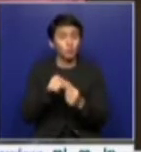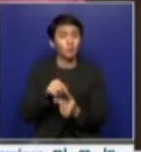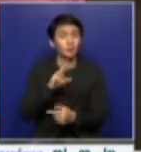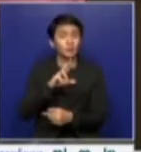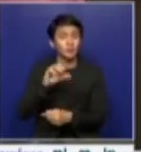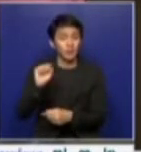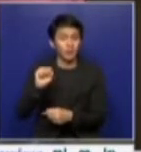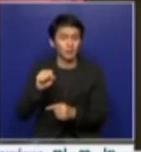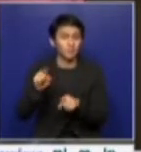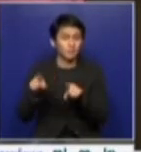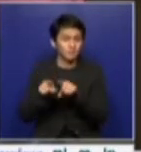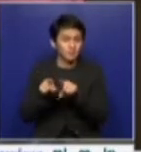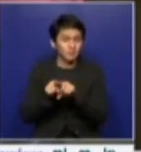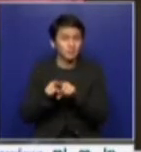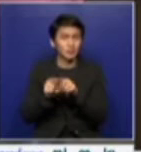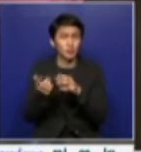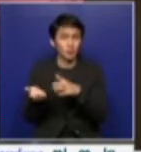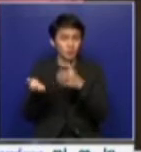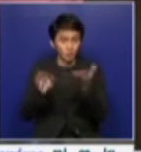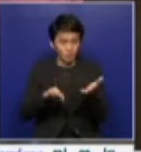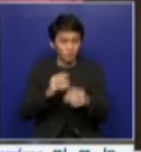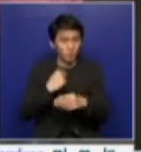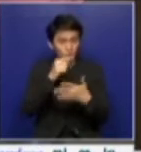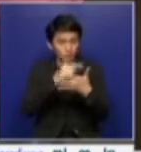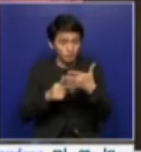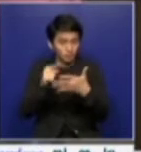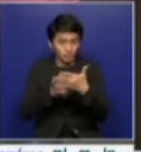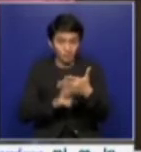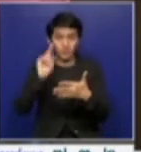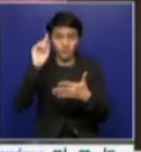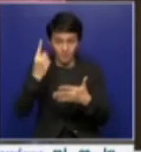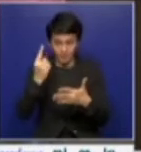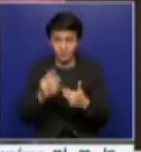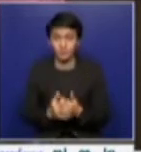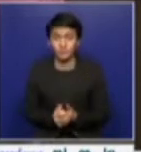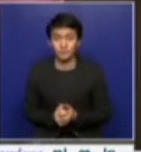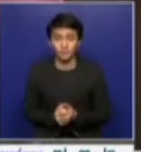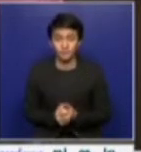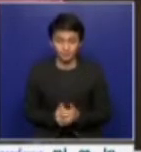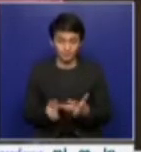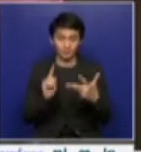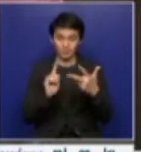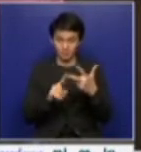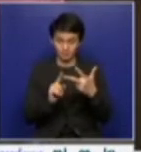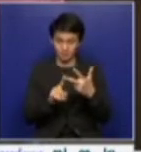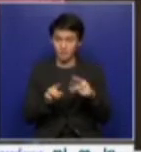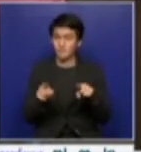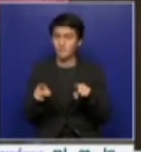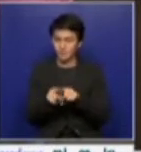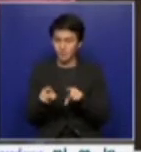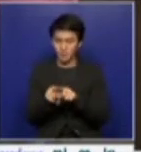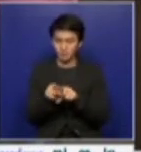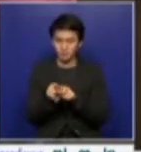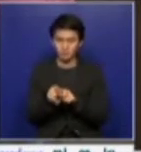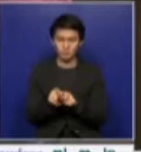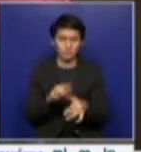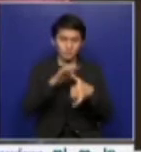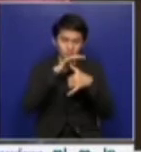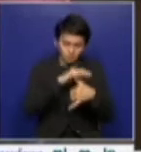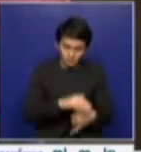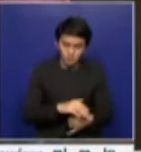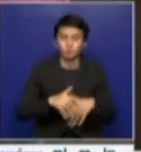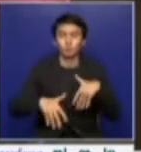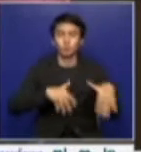ตามรัฐธรรมนูญฉบับใหม่เรื่องที่ 3คือการหยุดหยุดคุกคำนักเรียนนักศึกษาและพี่น้องประชา